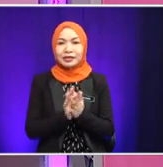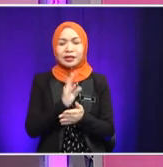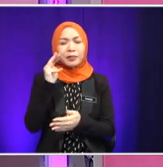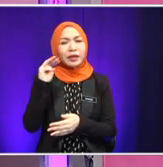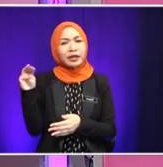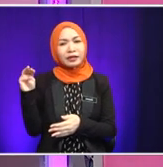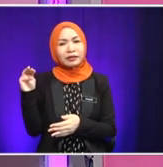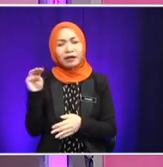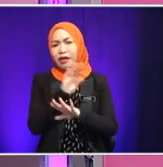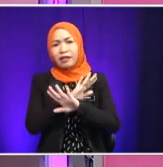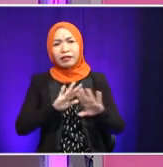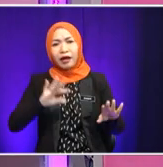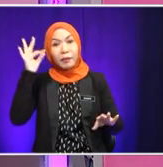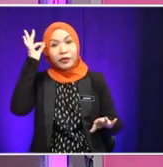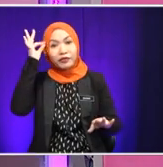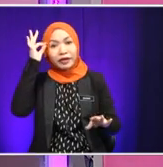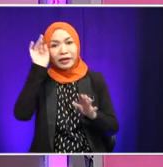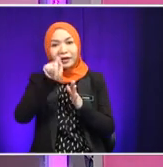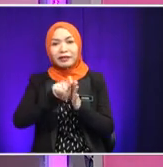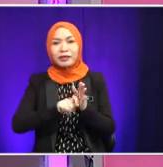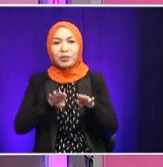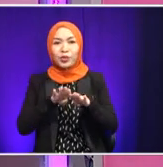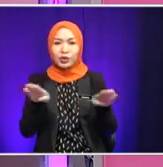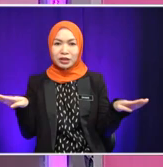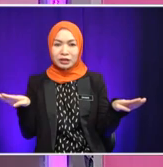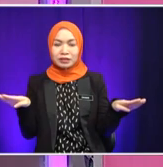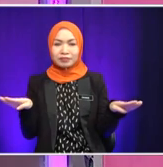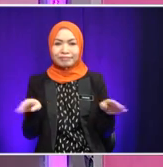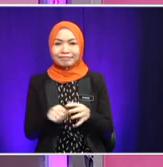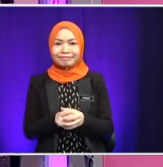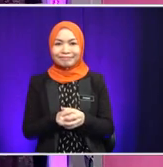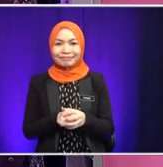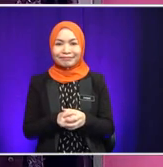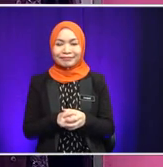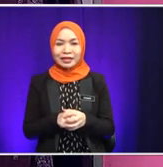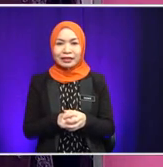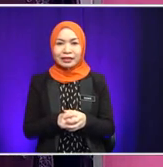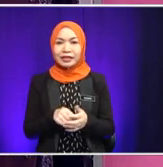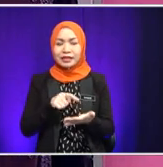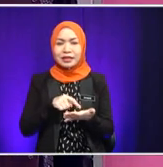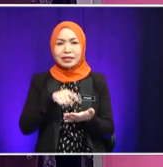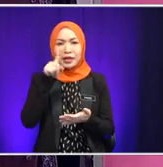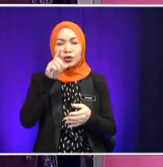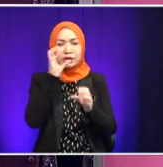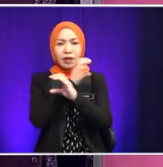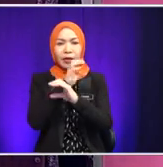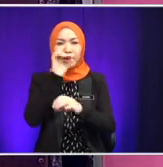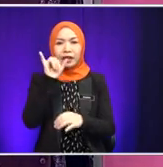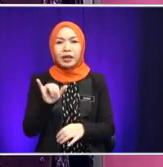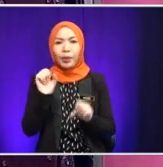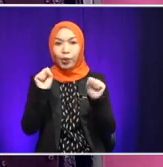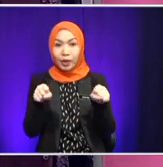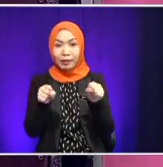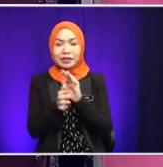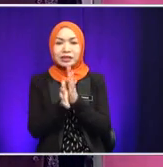secara terbuka untuk berkawan ataupun berkomunikasi dengan berbagai kaum ini merupakan satu kesabaran yang mana yang akan menyebabkan satu jurang